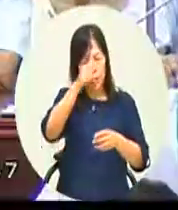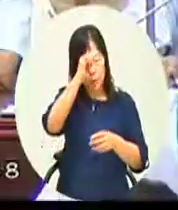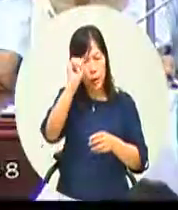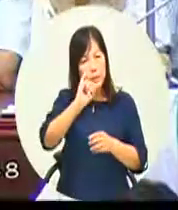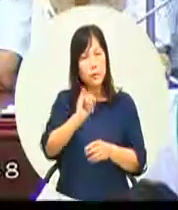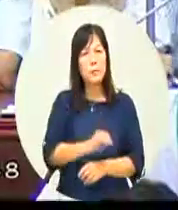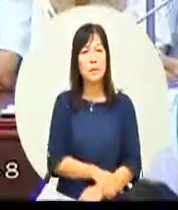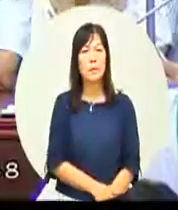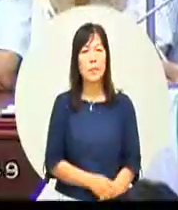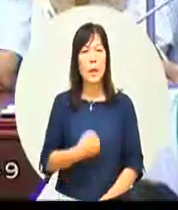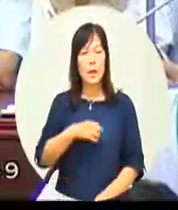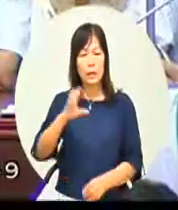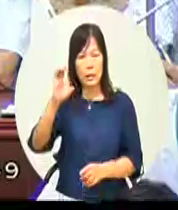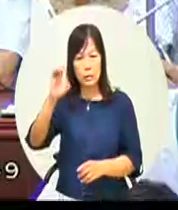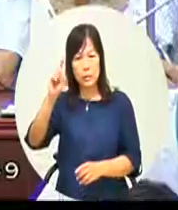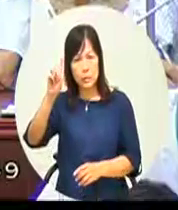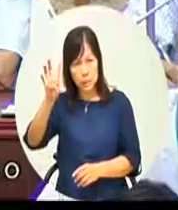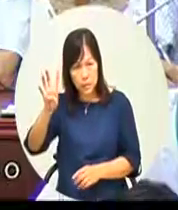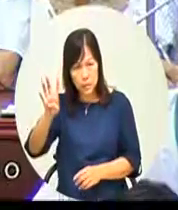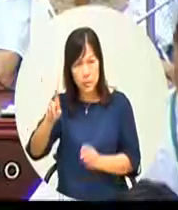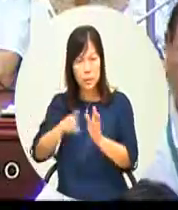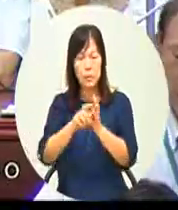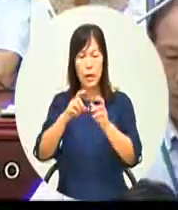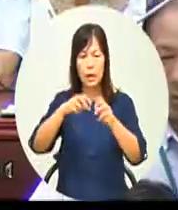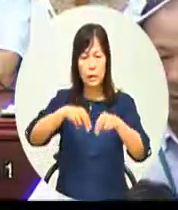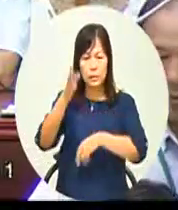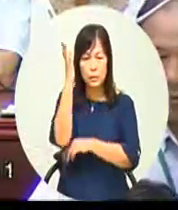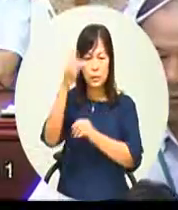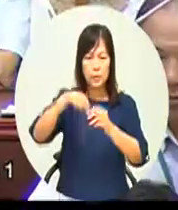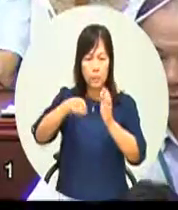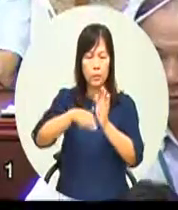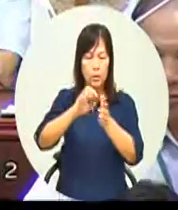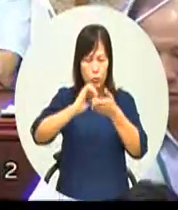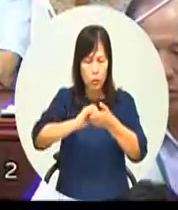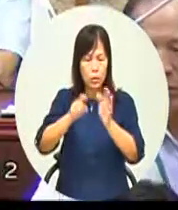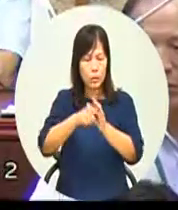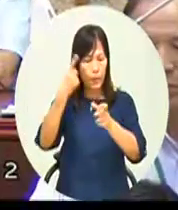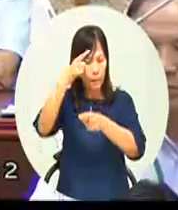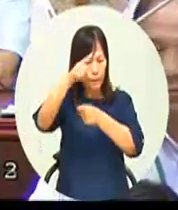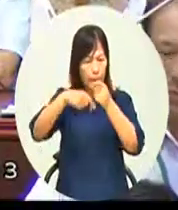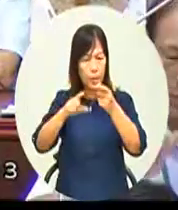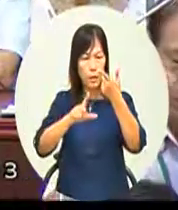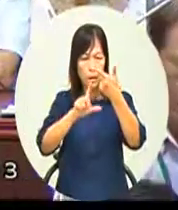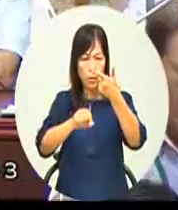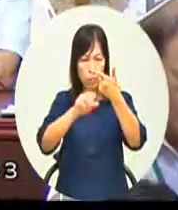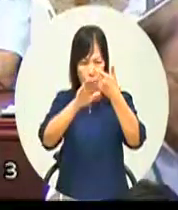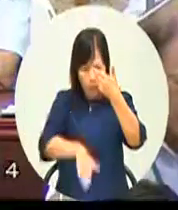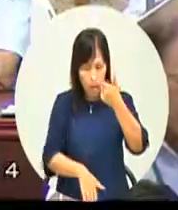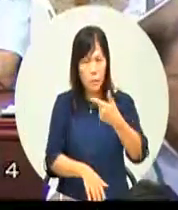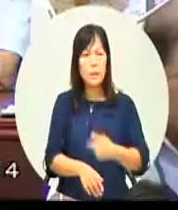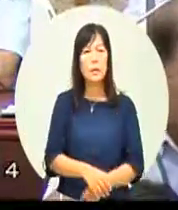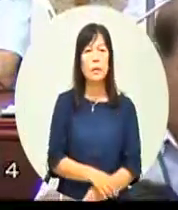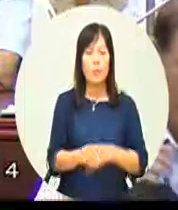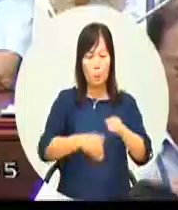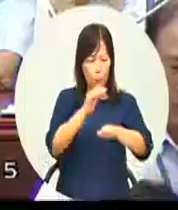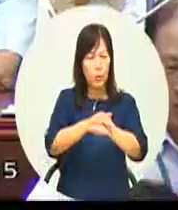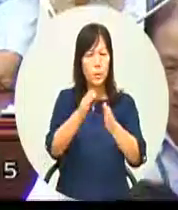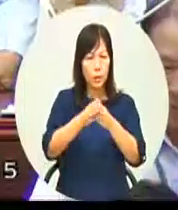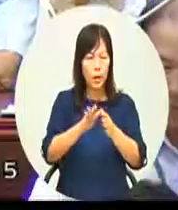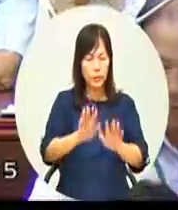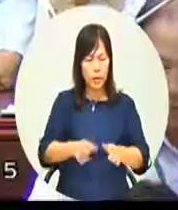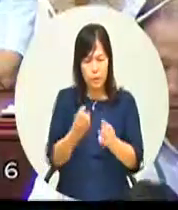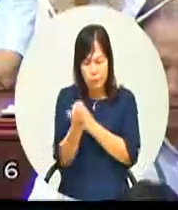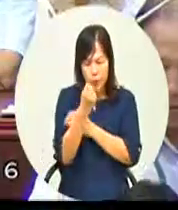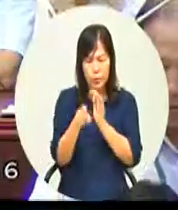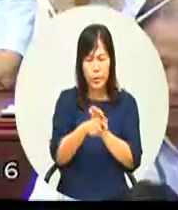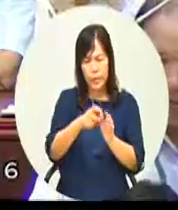到西14的话，行政院核定的期程是明年6月底，那但是我目前努力的目标是在